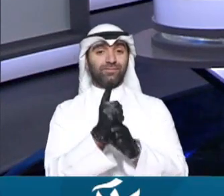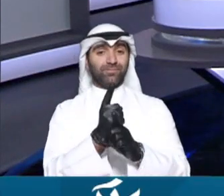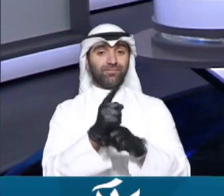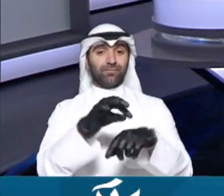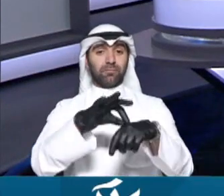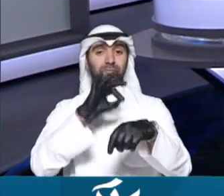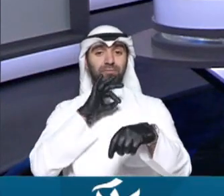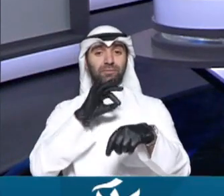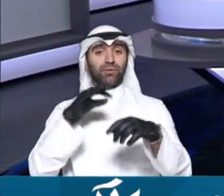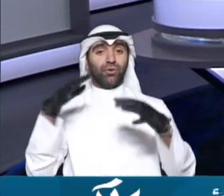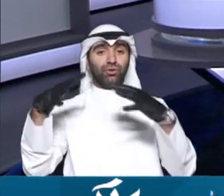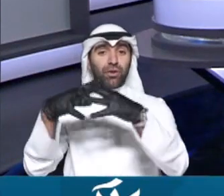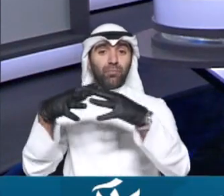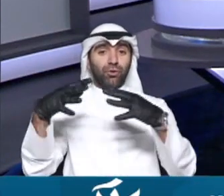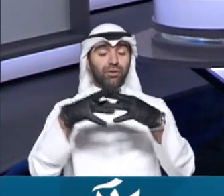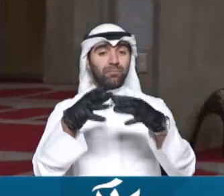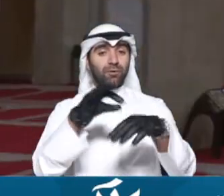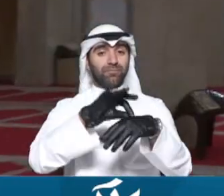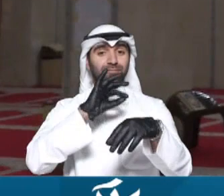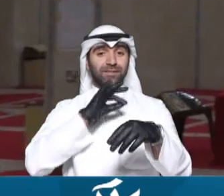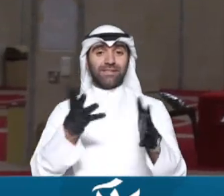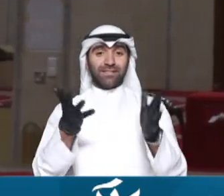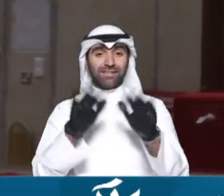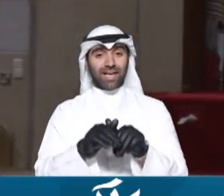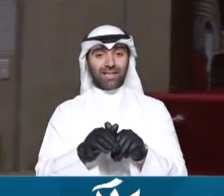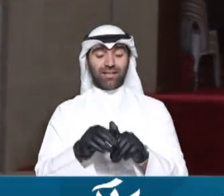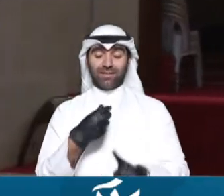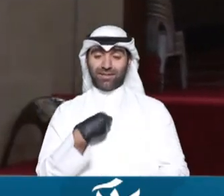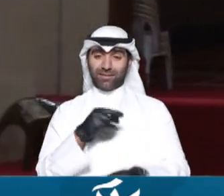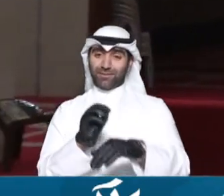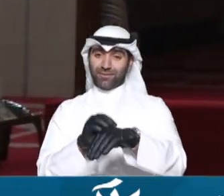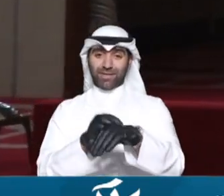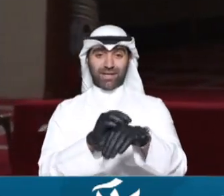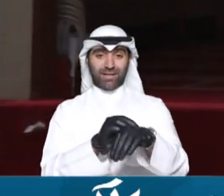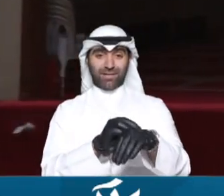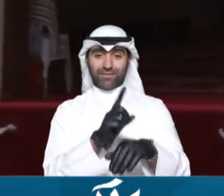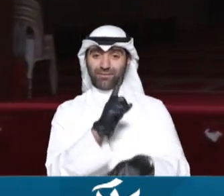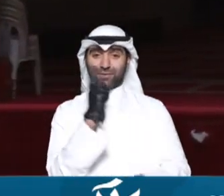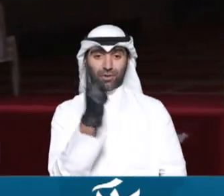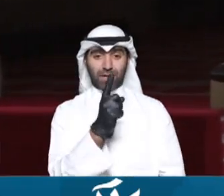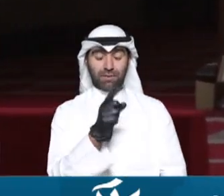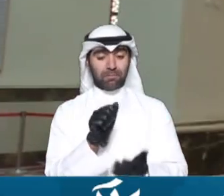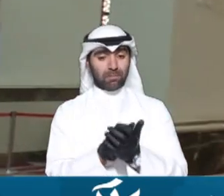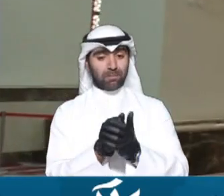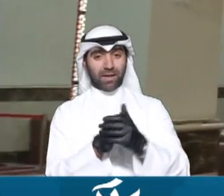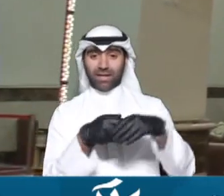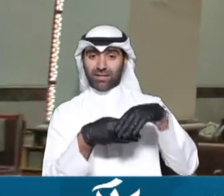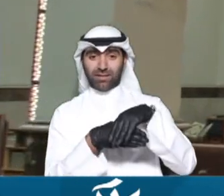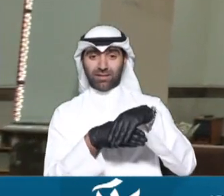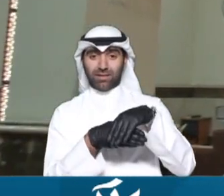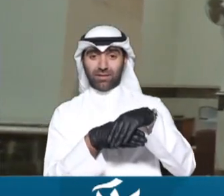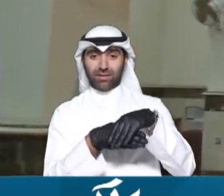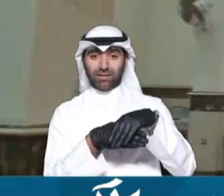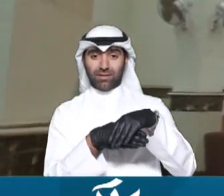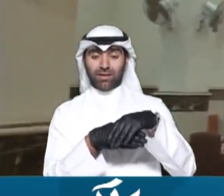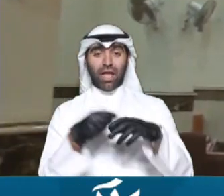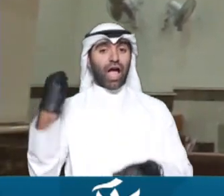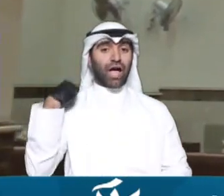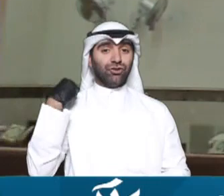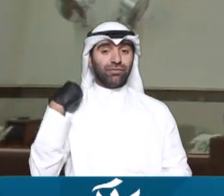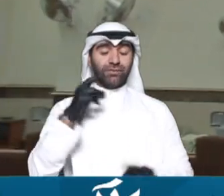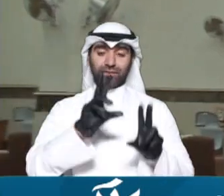شوف. وإن الله يكتب للعبد. نعم. أجره. نعم. يوم أن كان مستصح. فإذا ابتلى بمثل هذا